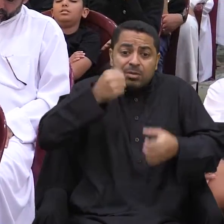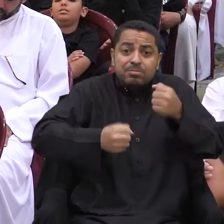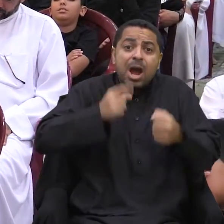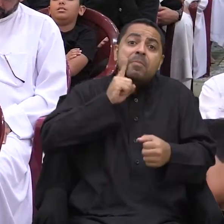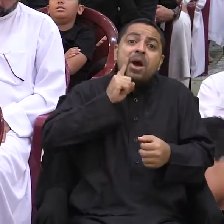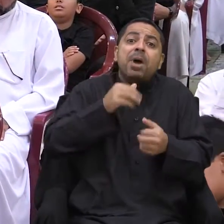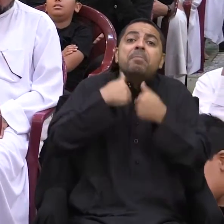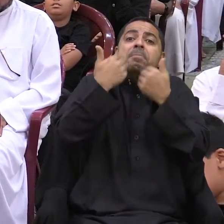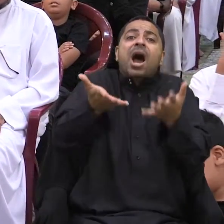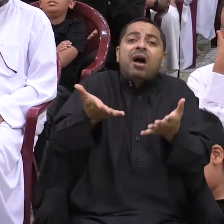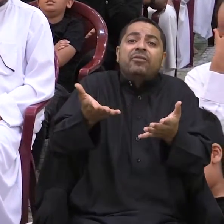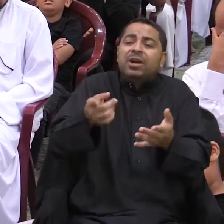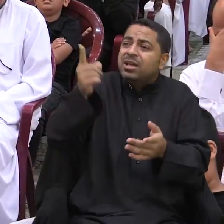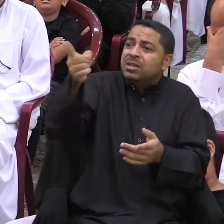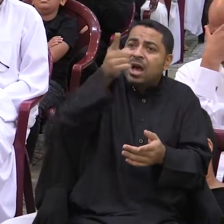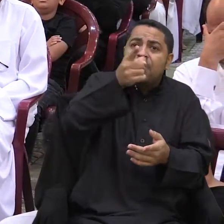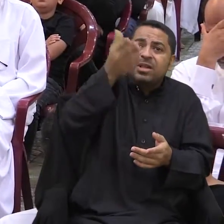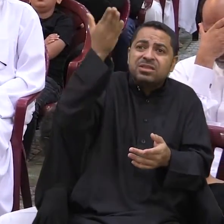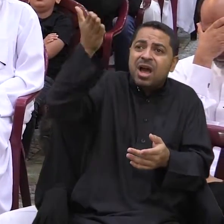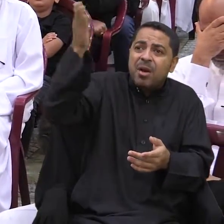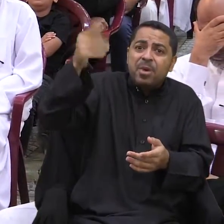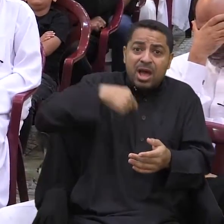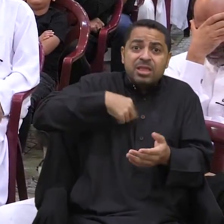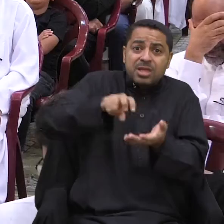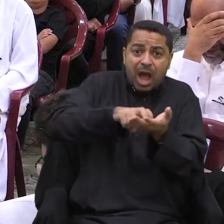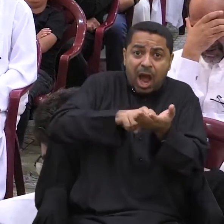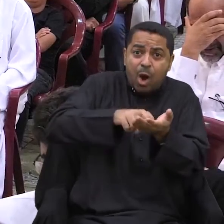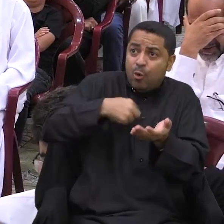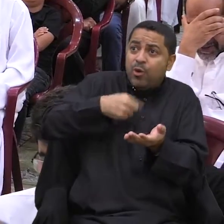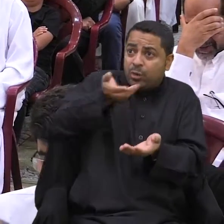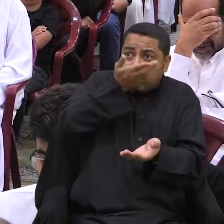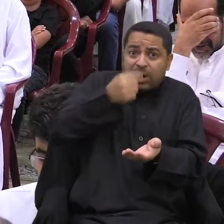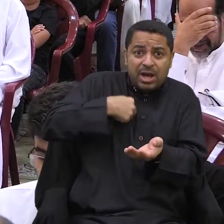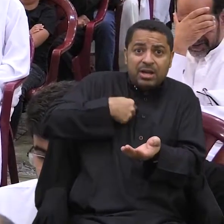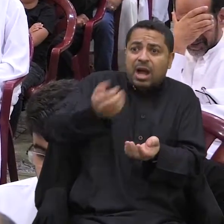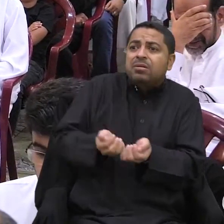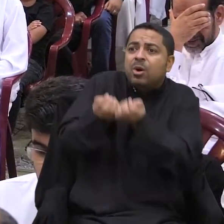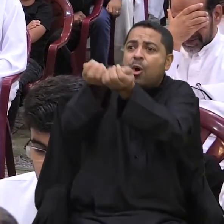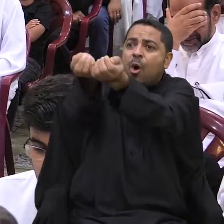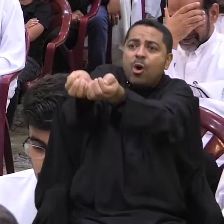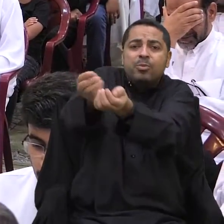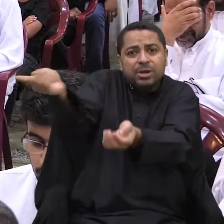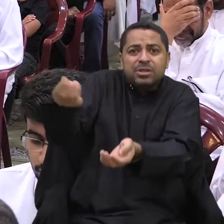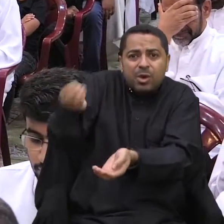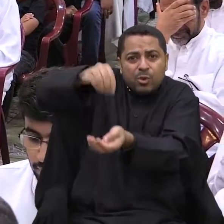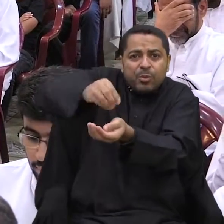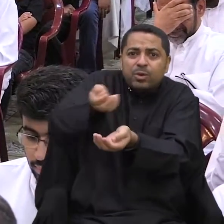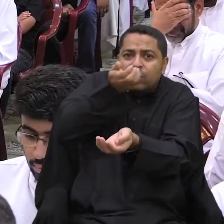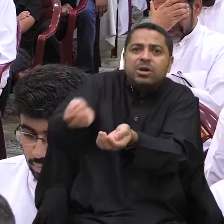ثدي أمه، إن خفتم أن نشرب فخذوه إليكم واسقوه.